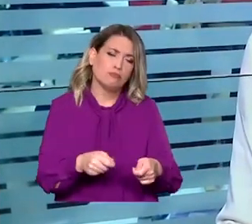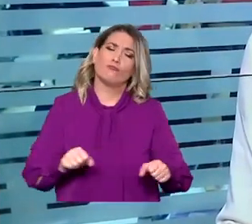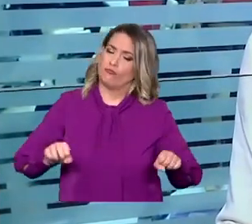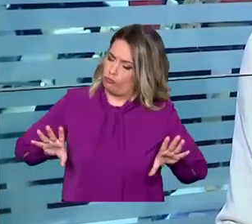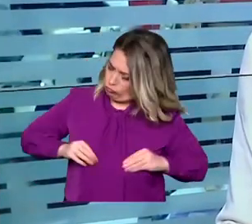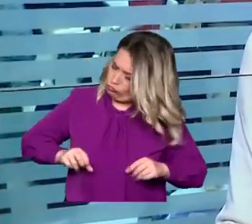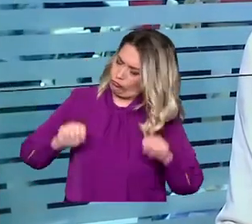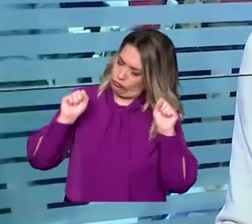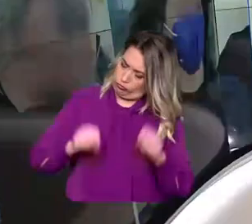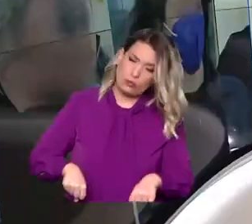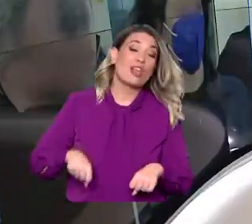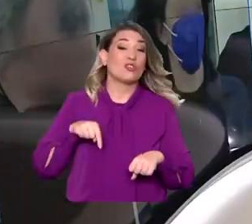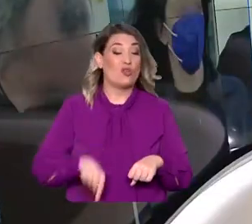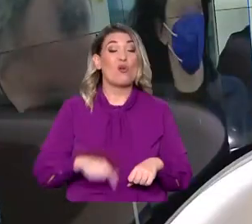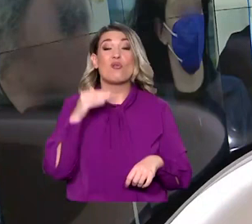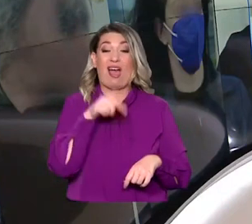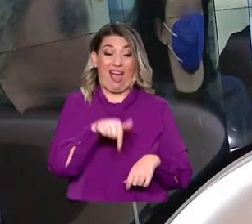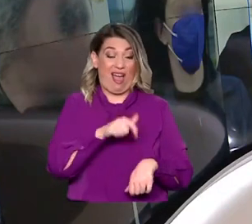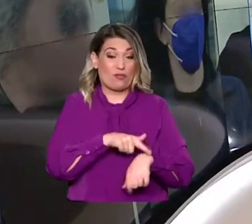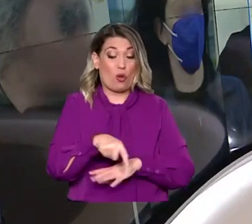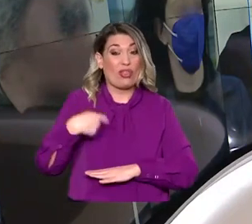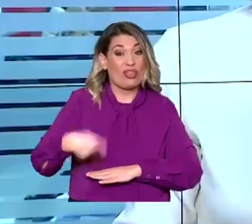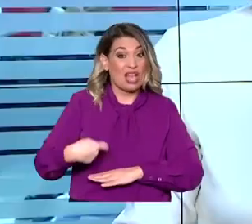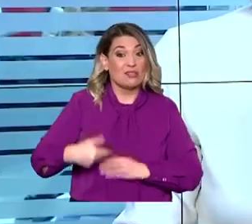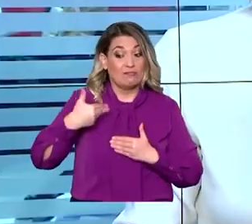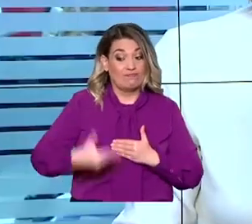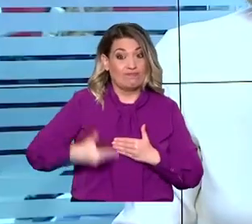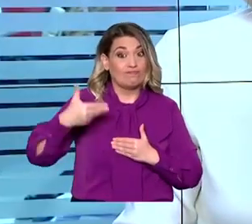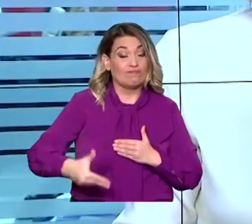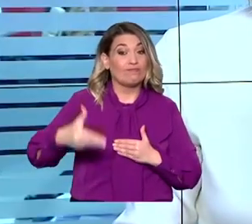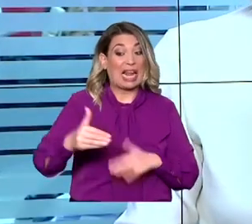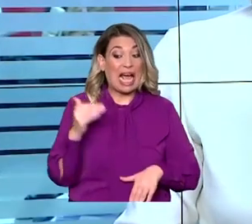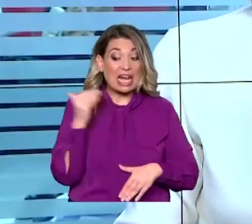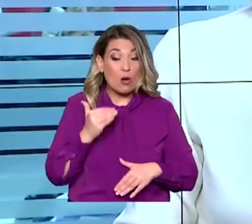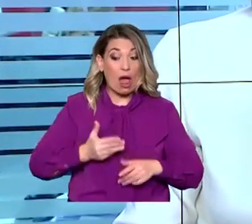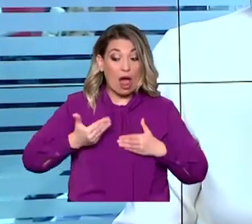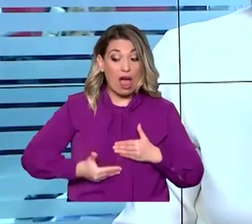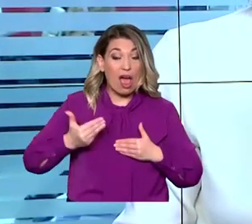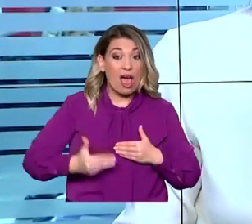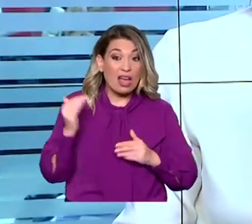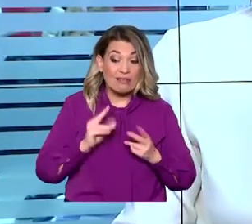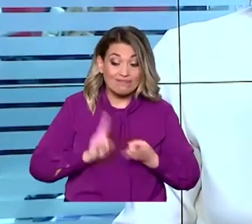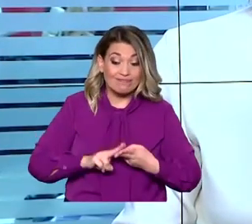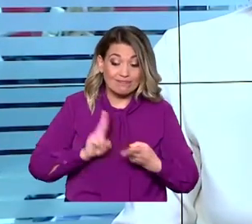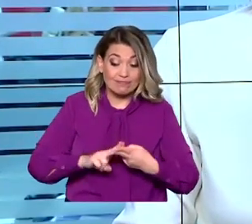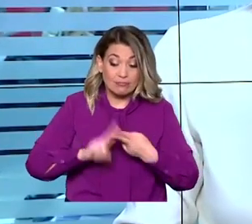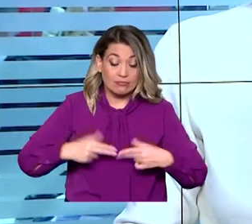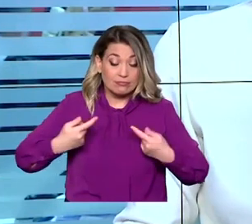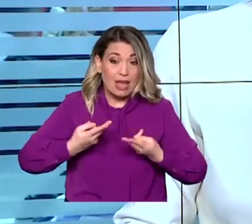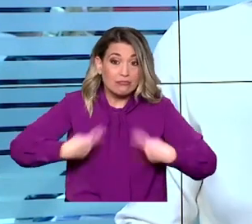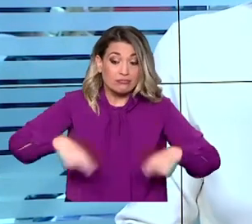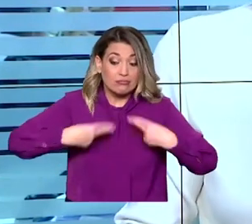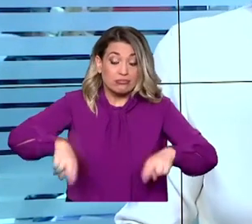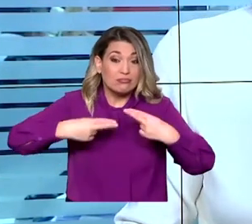εσύ είναι ένα δικαστήριο το οποίο πρέπει να τρέξει να τρέξει πάρα πολύ γιατί δεν πρέπει να αφεθούν ελεύθεροι κατηγορούμενο πριν